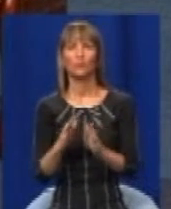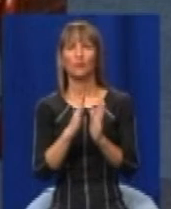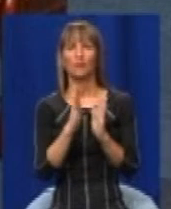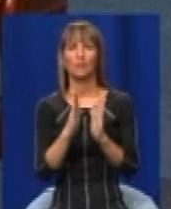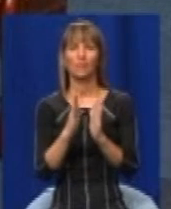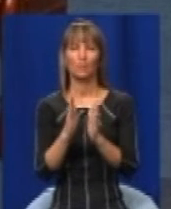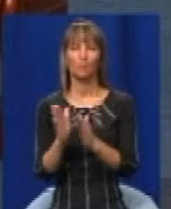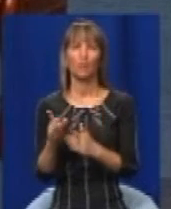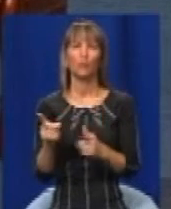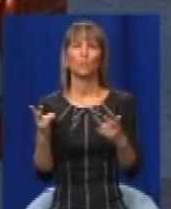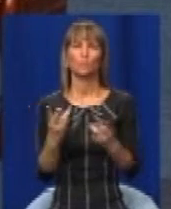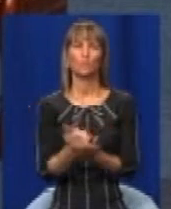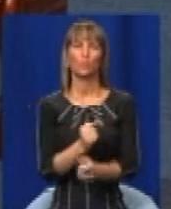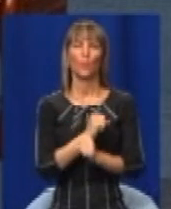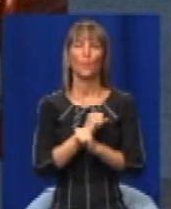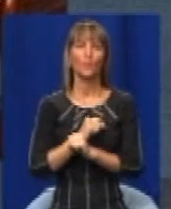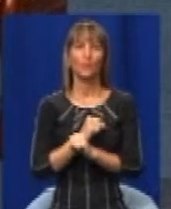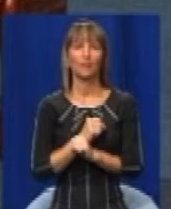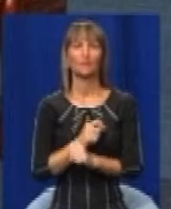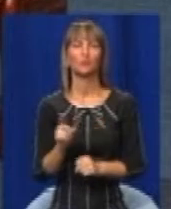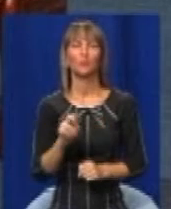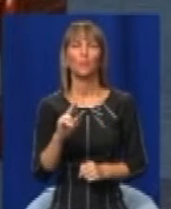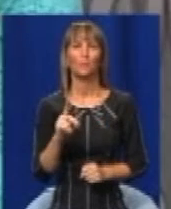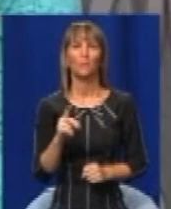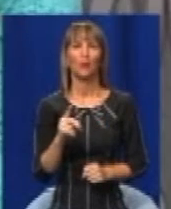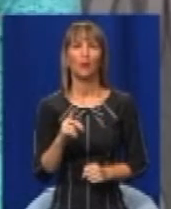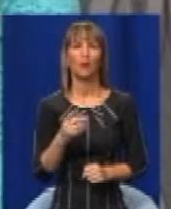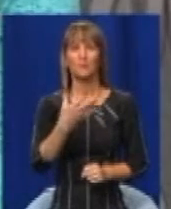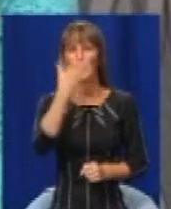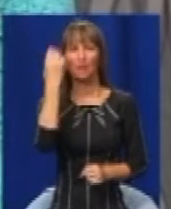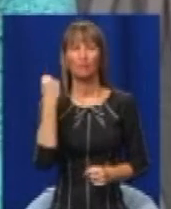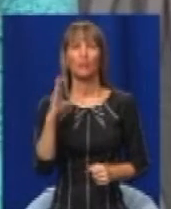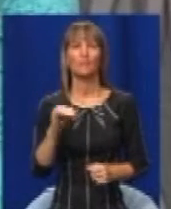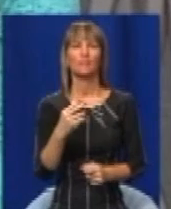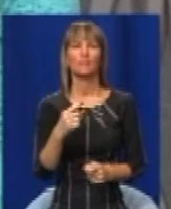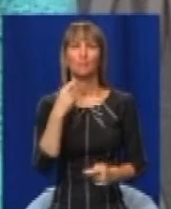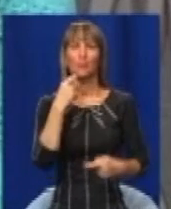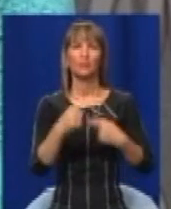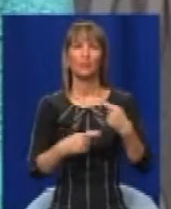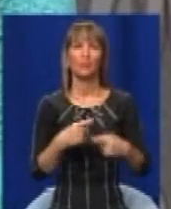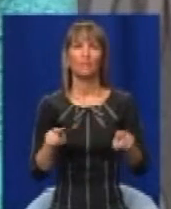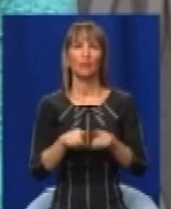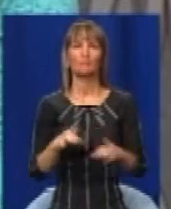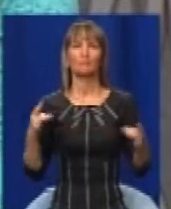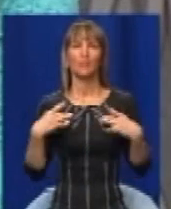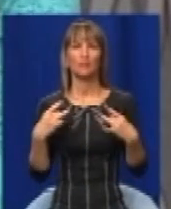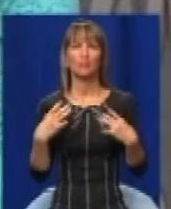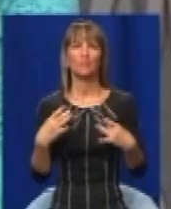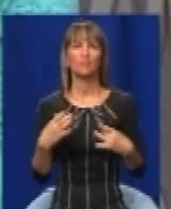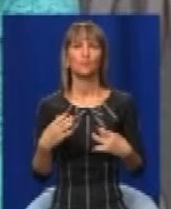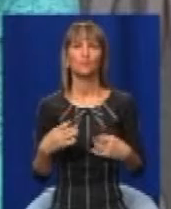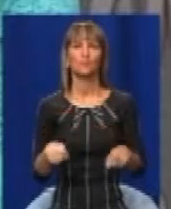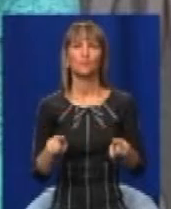або відпочинок, або там іще якусь таку, аби відволіктись від таких повсякденних, стресових та таких рутинних,